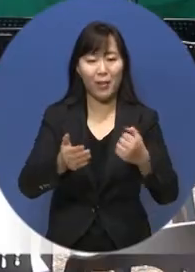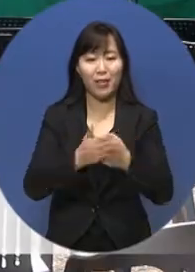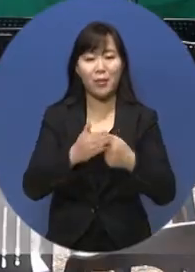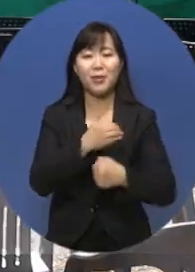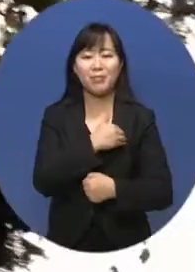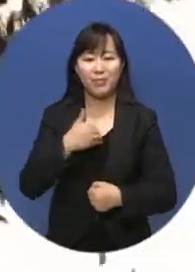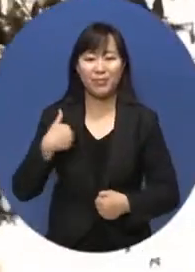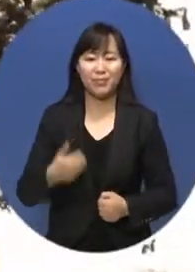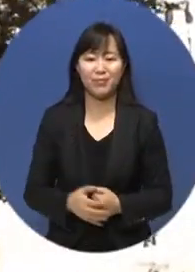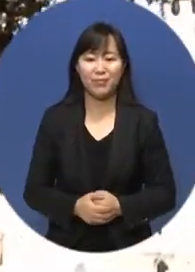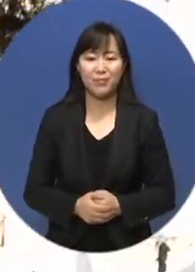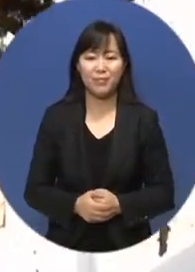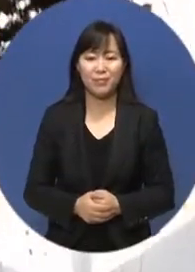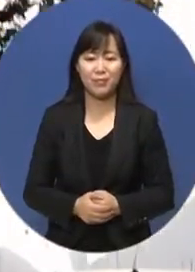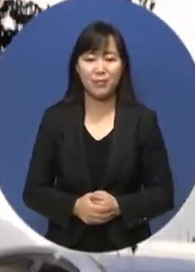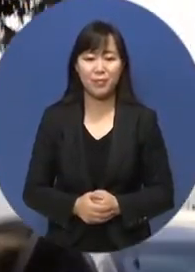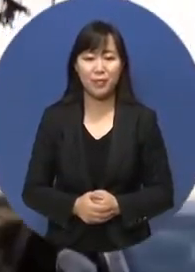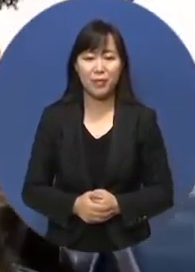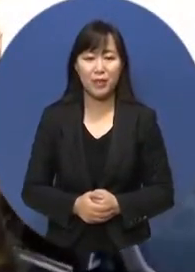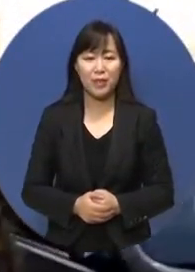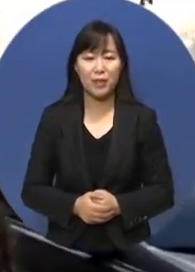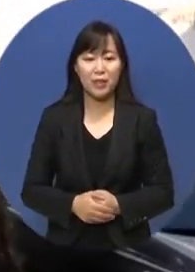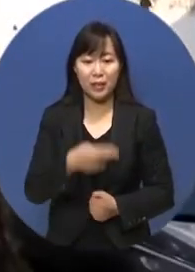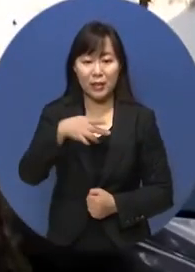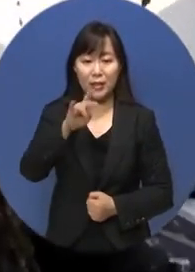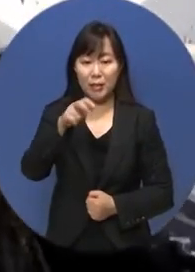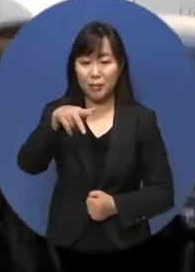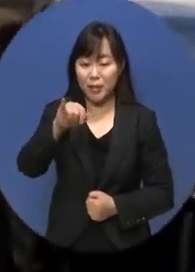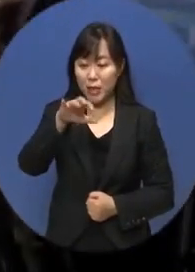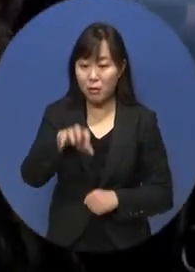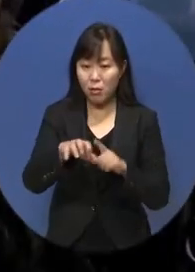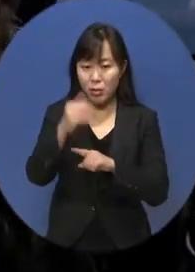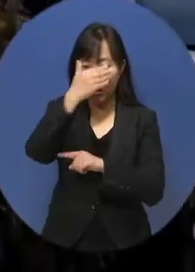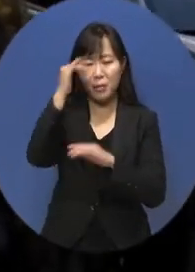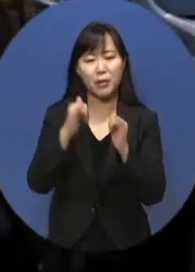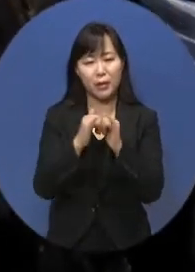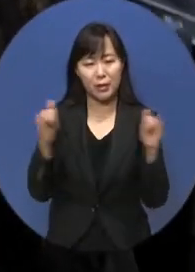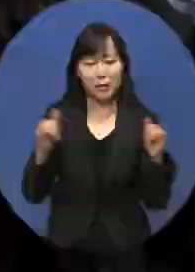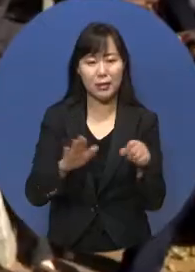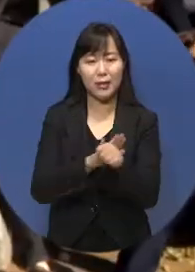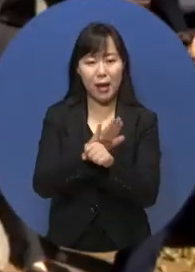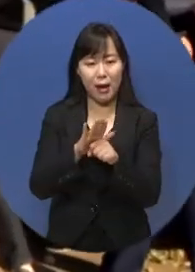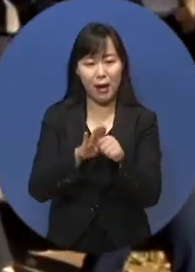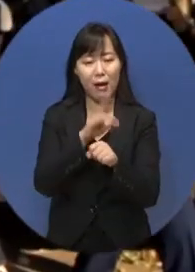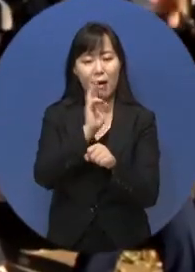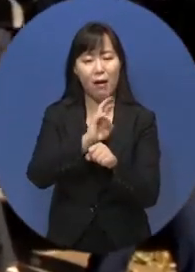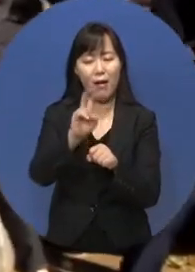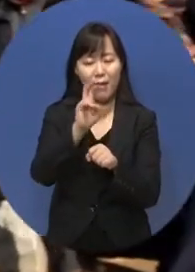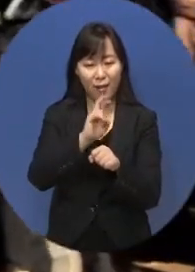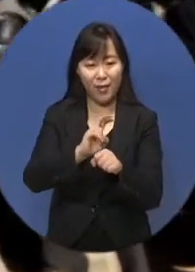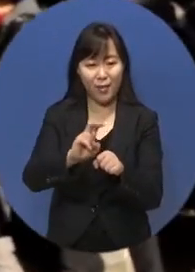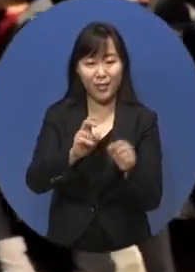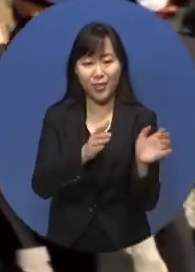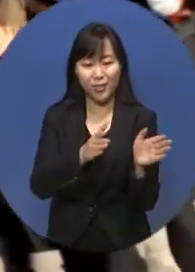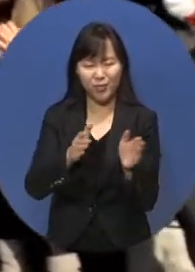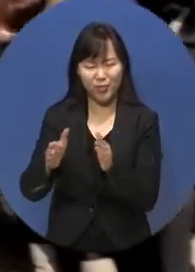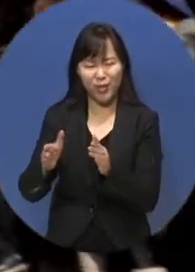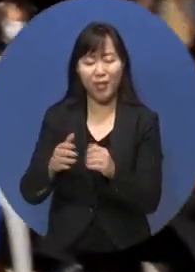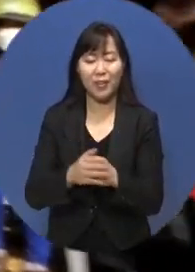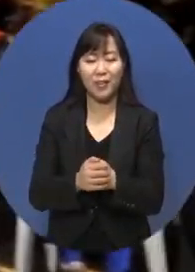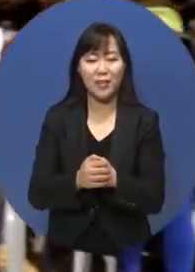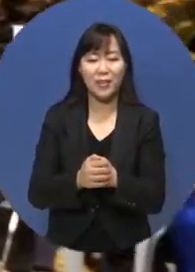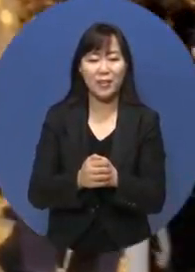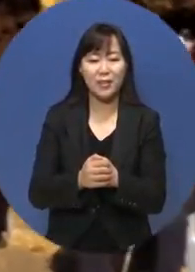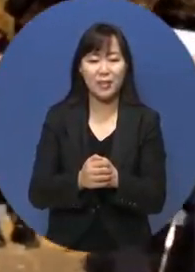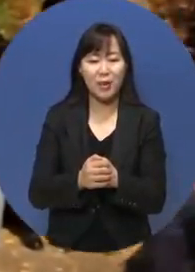뿌듯합니다. 뺏벌 작은 마당 쌈지에서 젊은이들이 사랑의 콘서트 준비가 한창이었습니다.